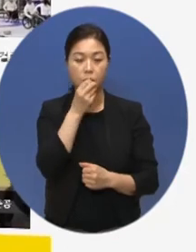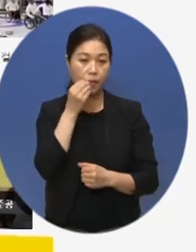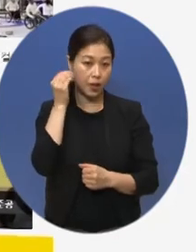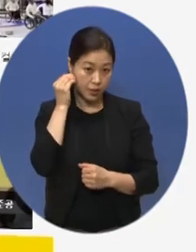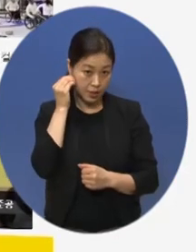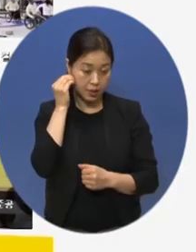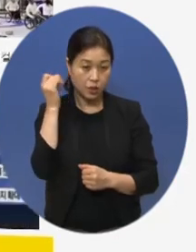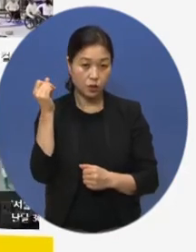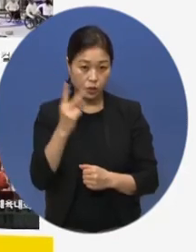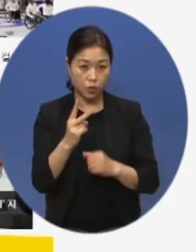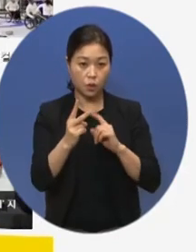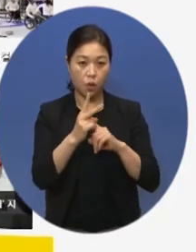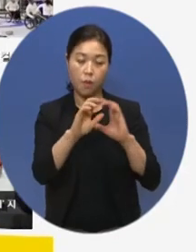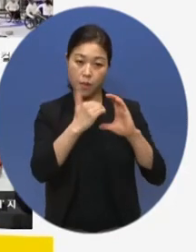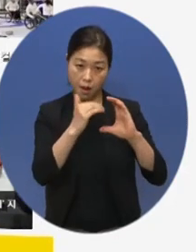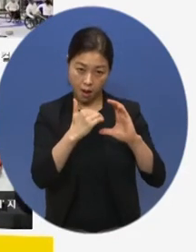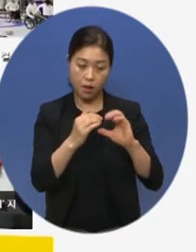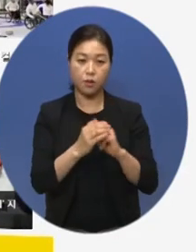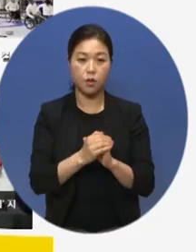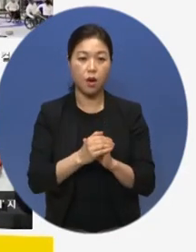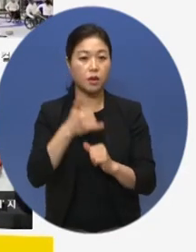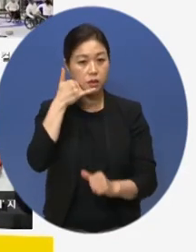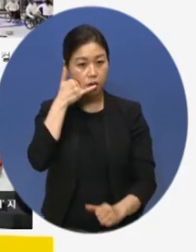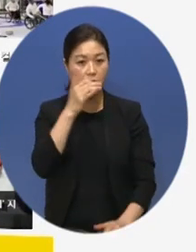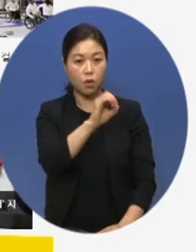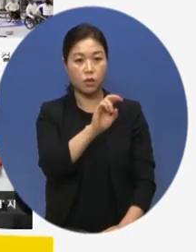홈페이지 또는 전자우편,